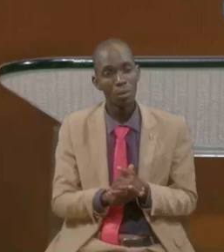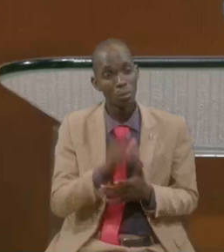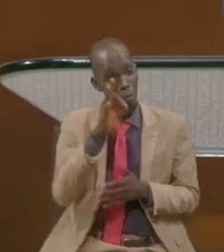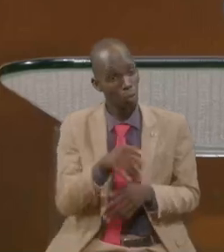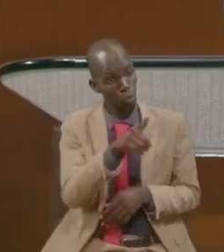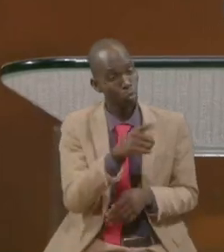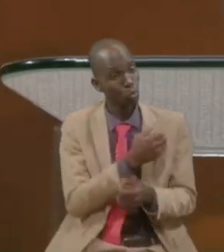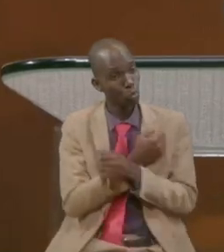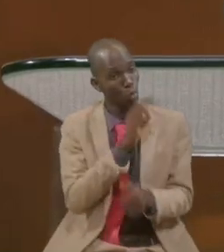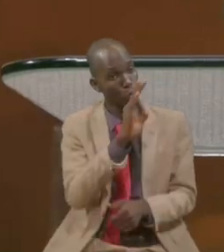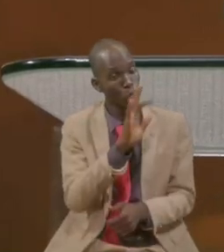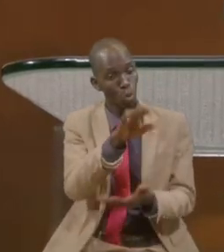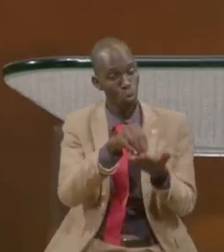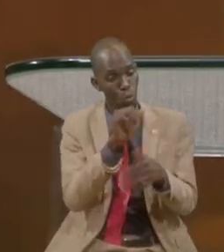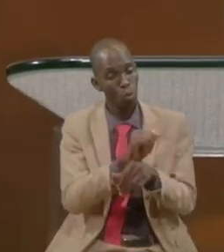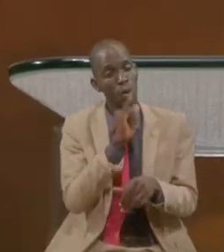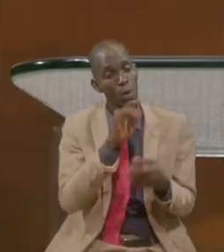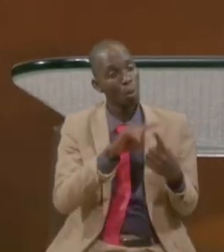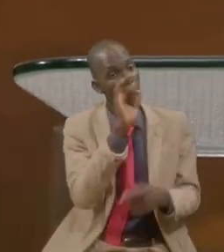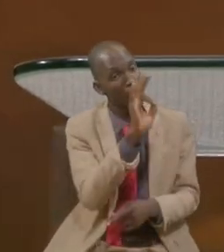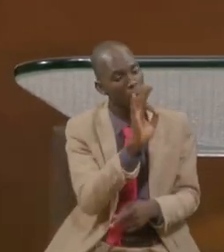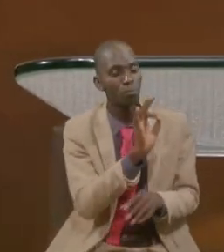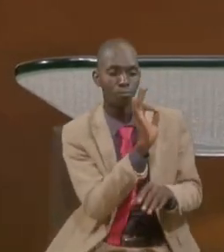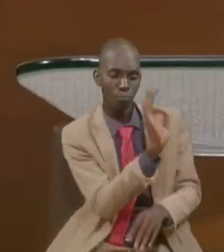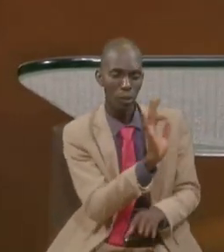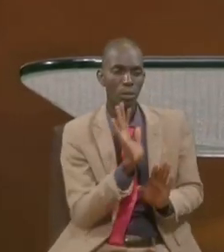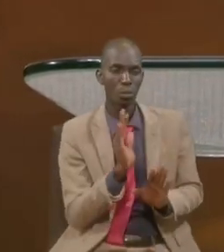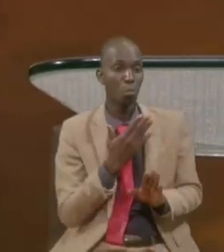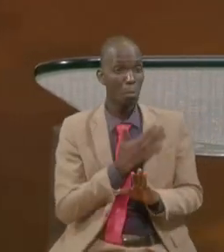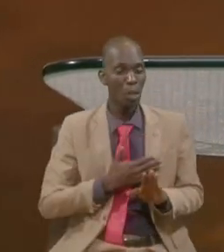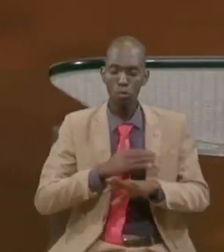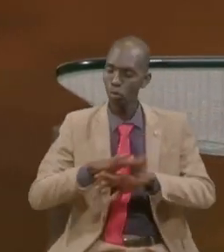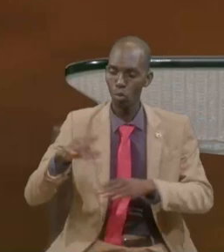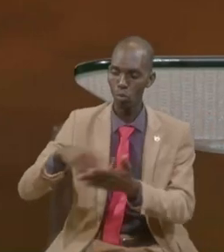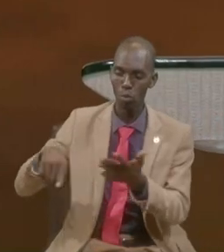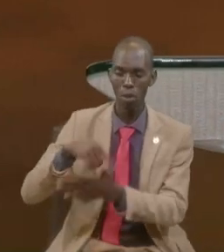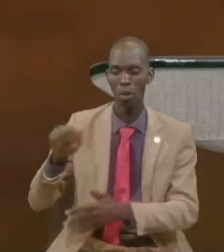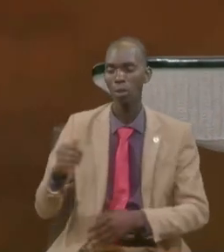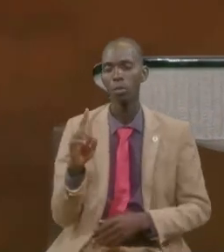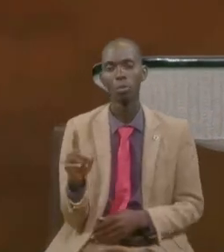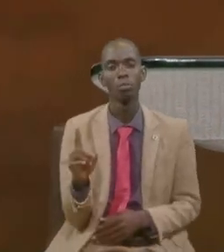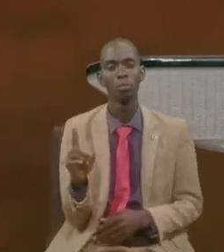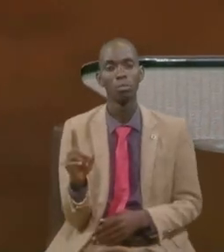mais fais ton œuvre. Prêche, prêche la parole comme tu veux. Mais faut, ne corrige personne.